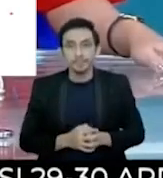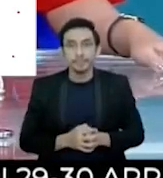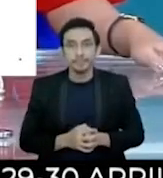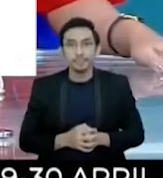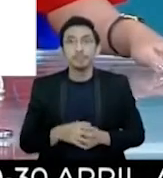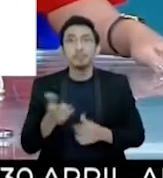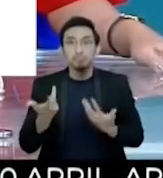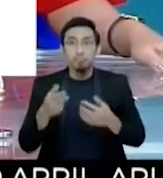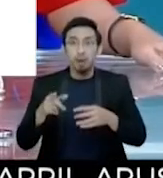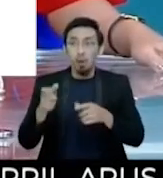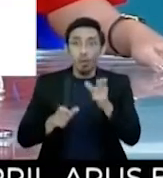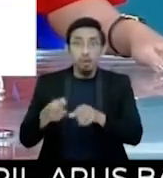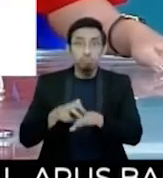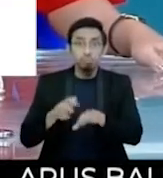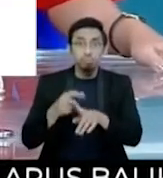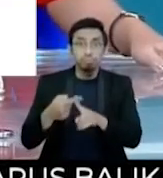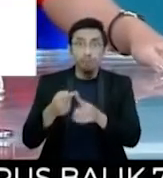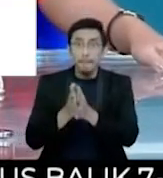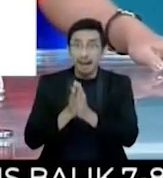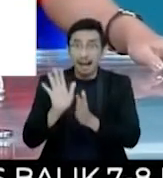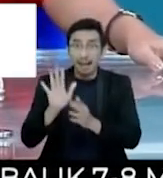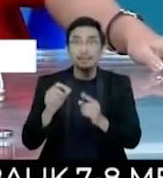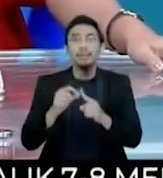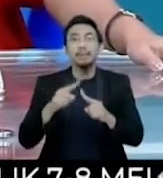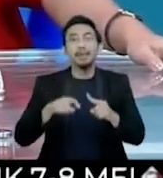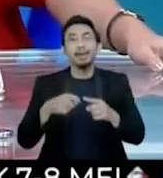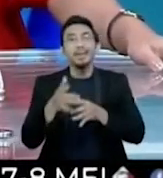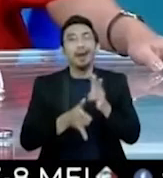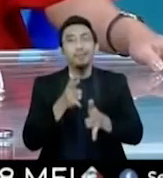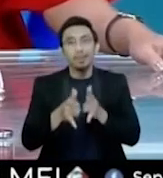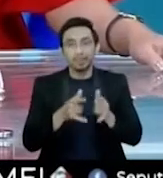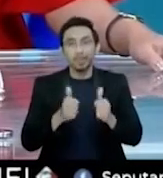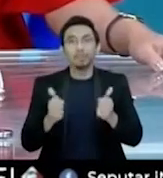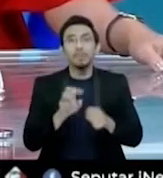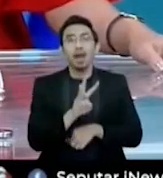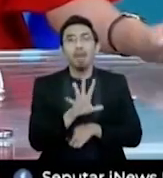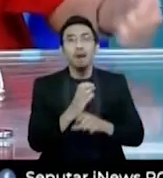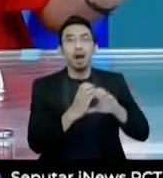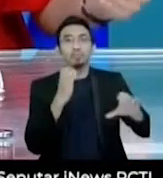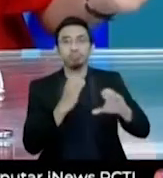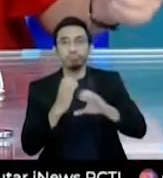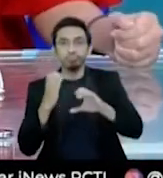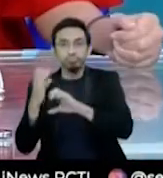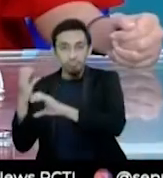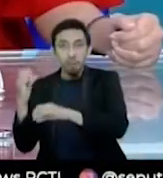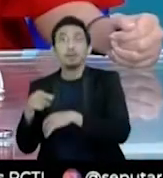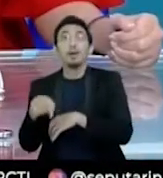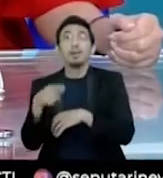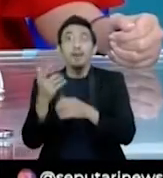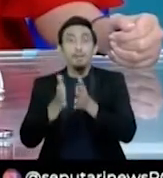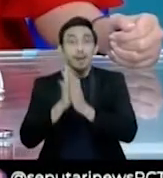Pemirsa, untuk mengantisipasi lonjakan penumpang pada lebaran mendatang, PT KAI menyediakan 35 rangkaian kereta tambahan. Mudik lebaran tahun